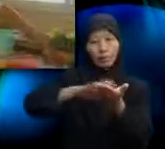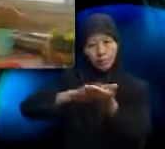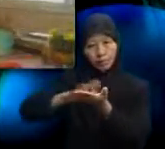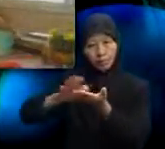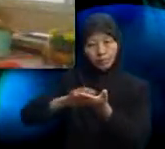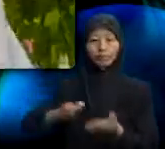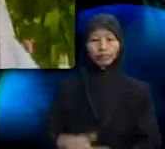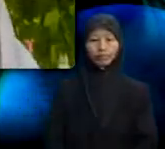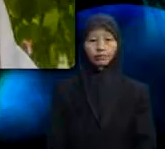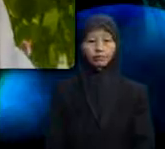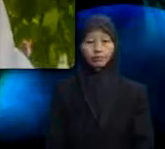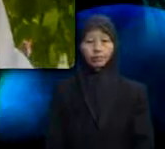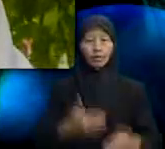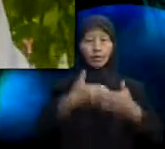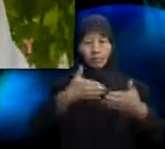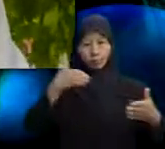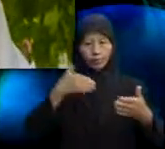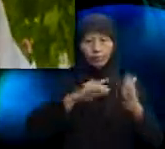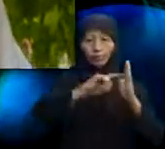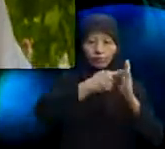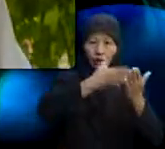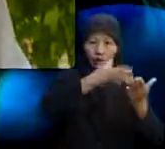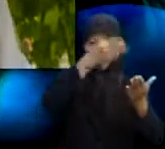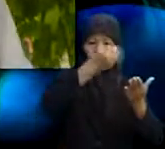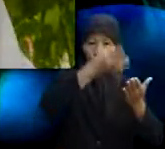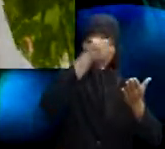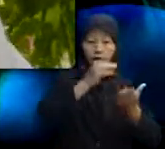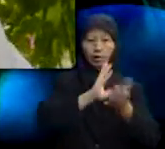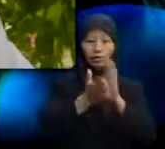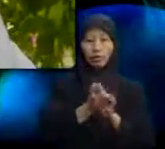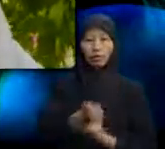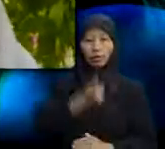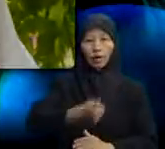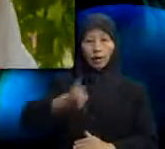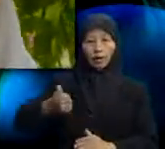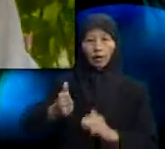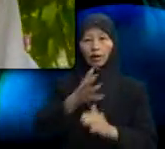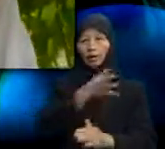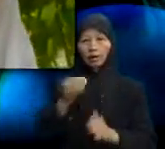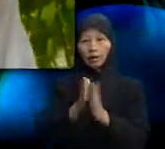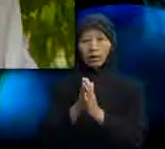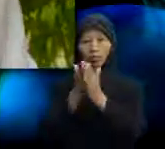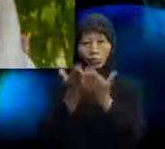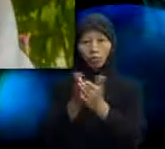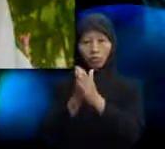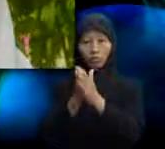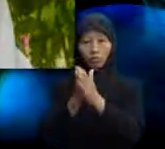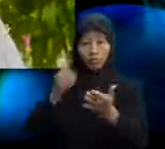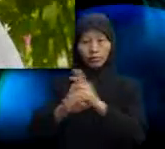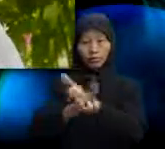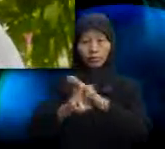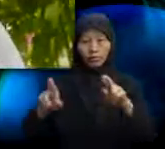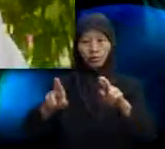sebagainya. Sebelum memulakan pelajaran juga, segala peralatan termasuk buku-buku hendaklah